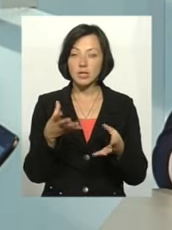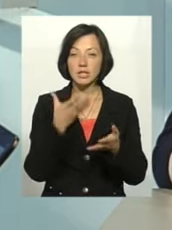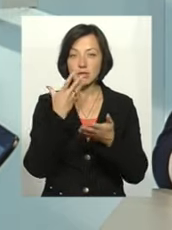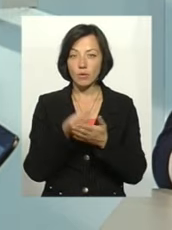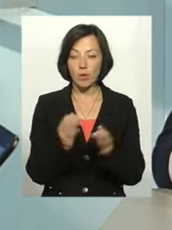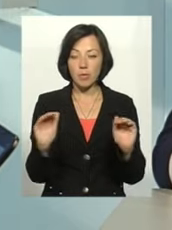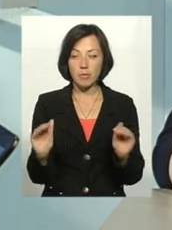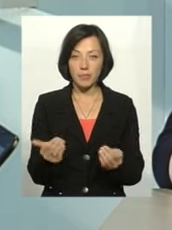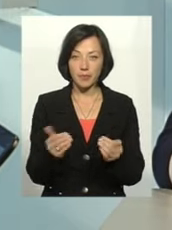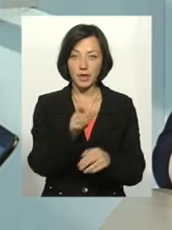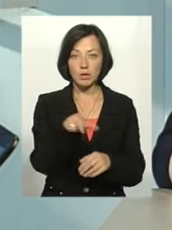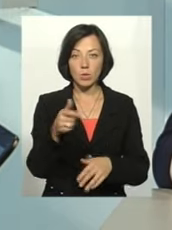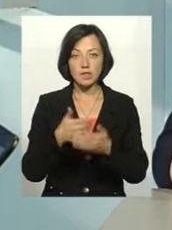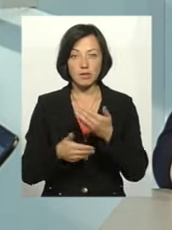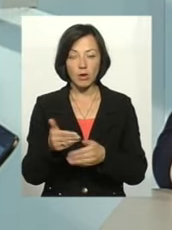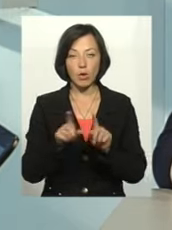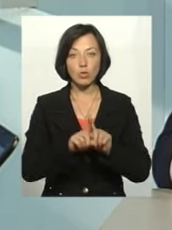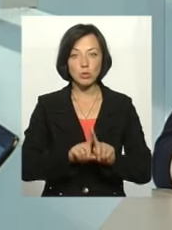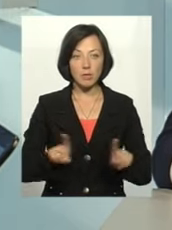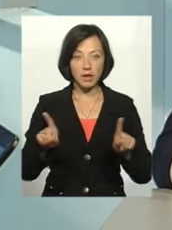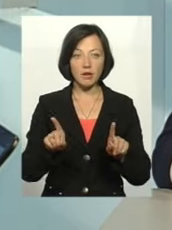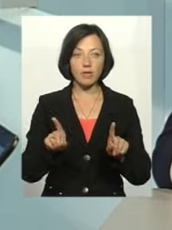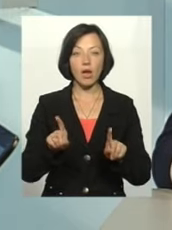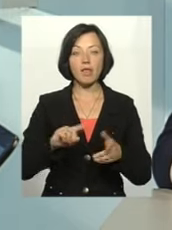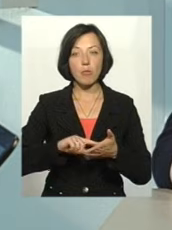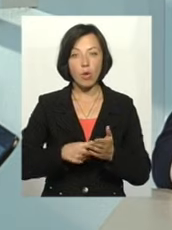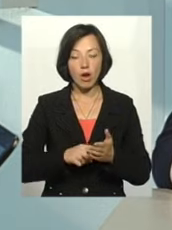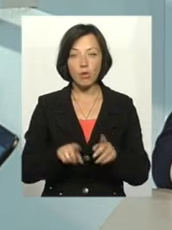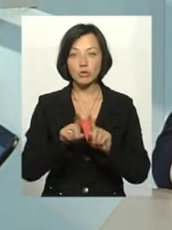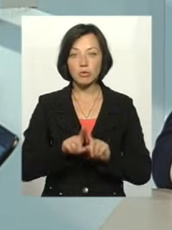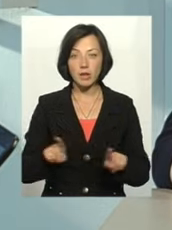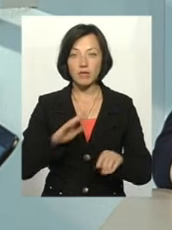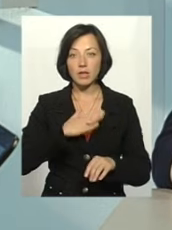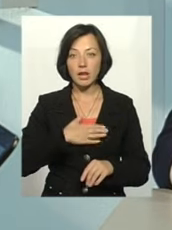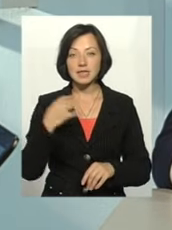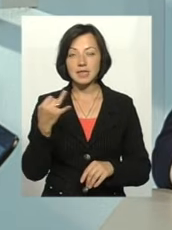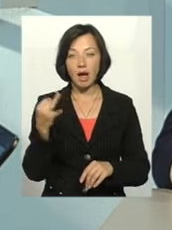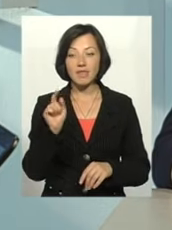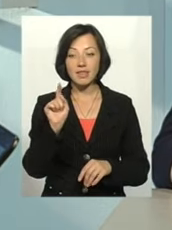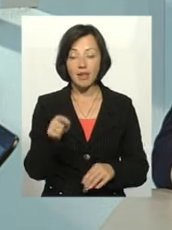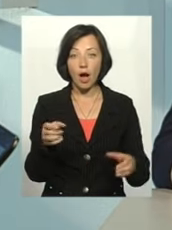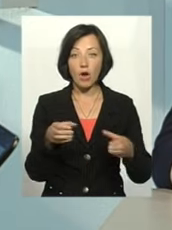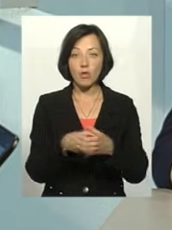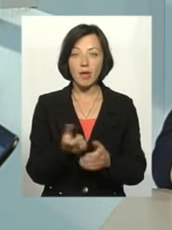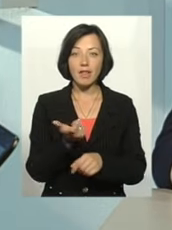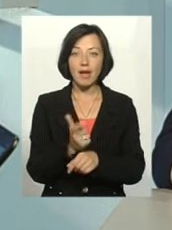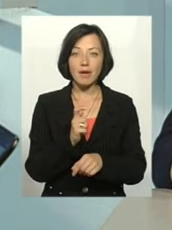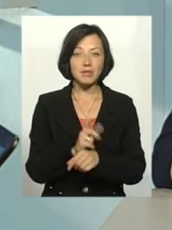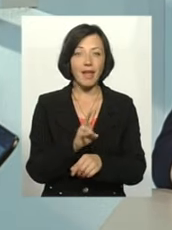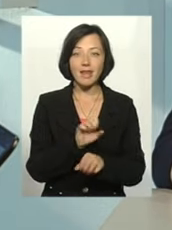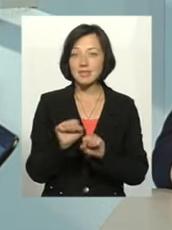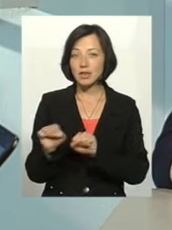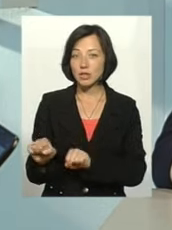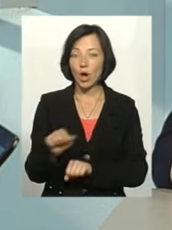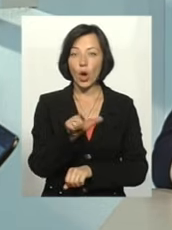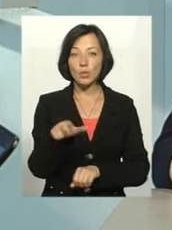невеличкого кола людей з інвалідністю. Особливо наполягаю, особливо нас цікавить саме та група найбільш незахищені. Це